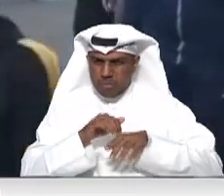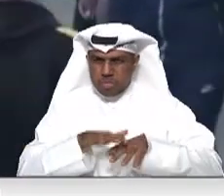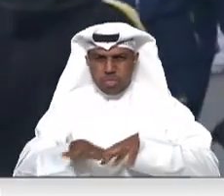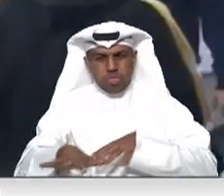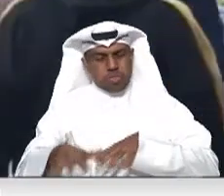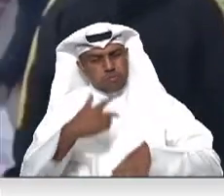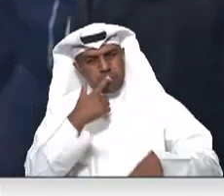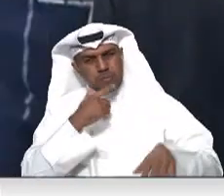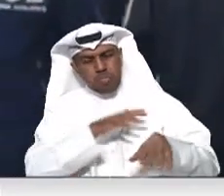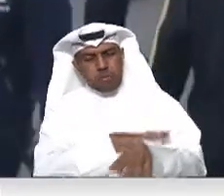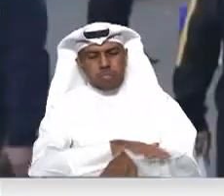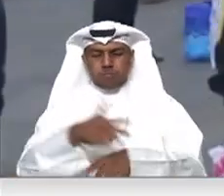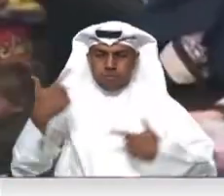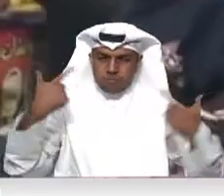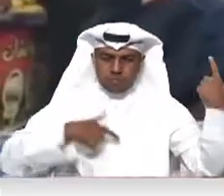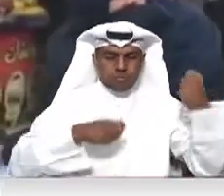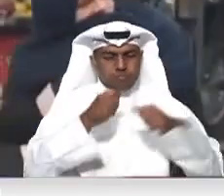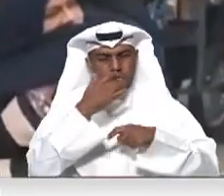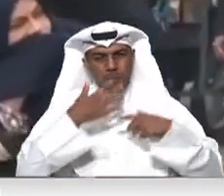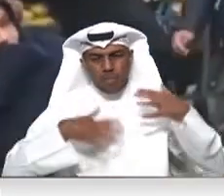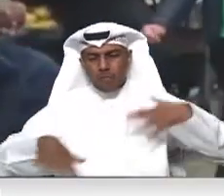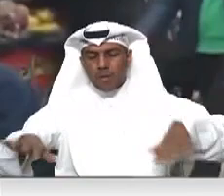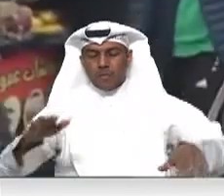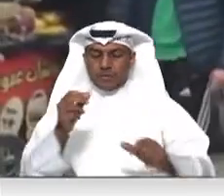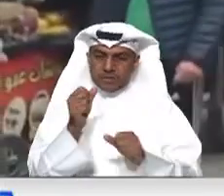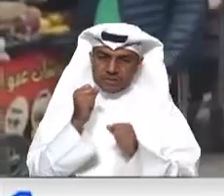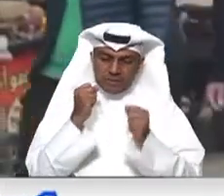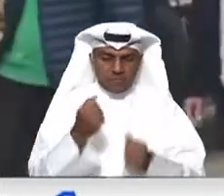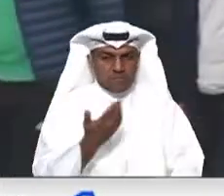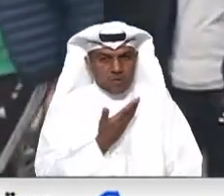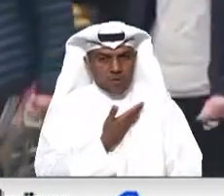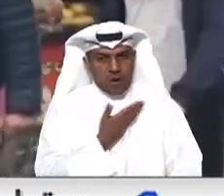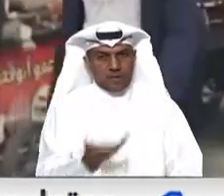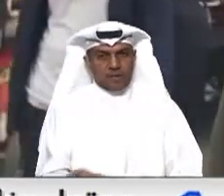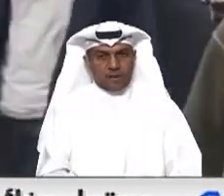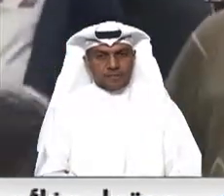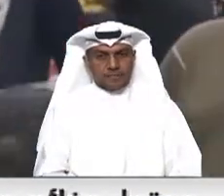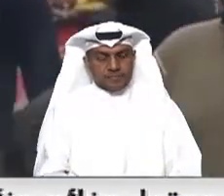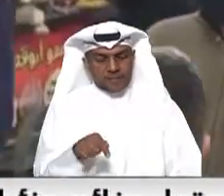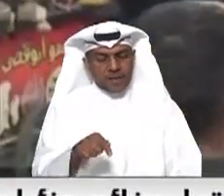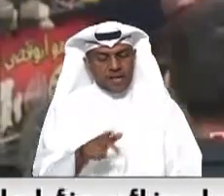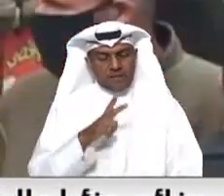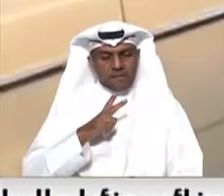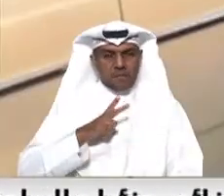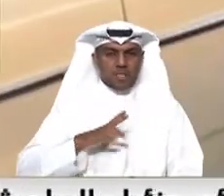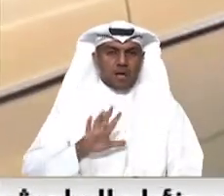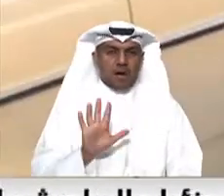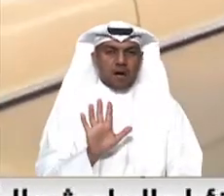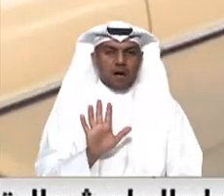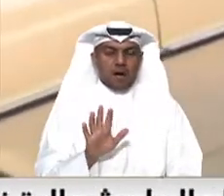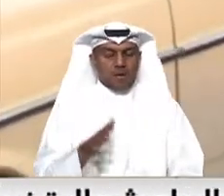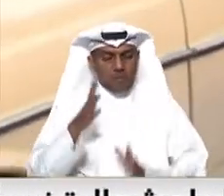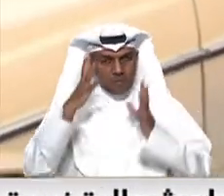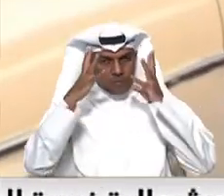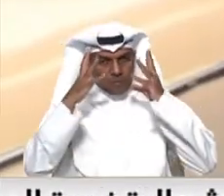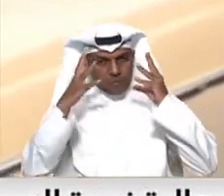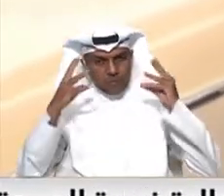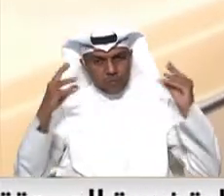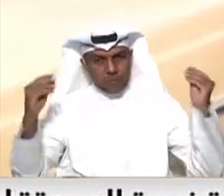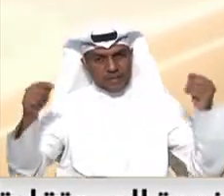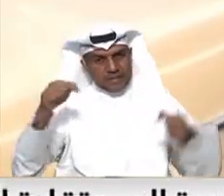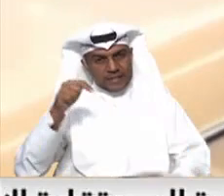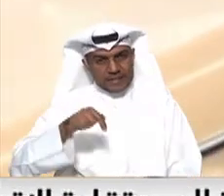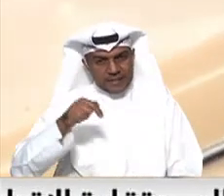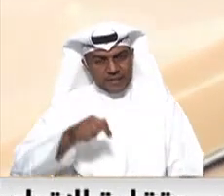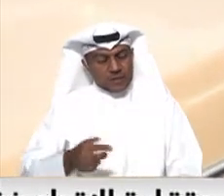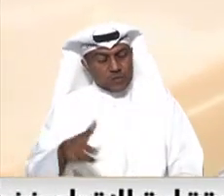الآلاف من أهالي غزة الذين تعتبر لهم هذه الهدنة استراحة محارب بعد أن واجهوا